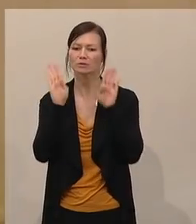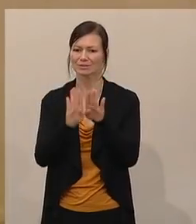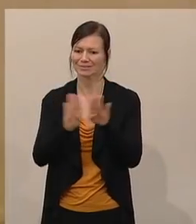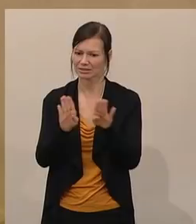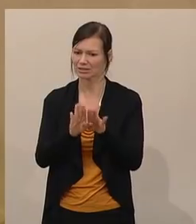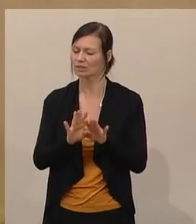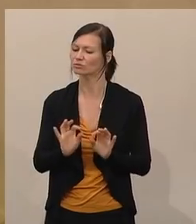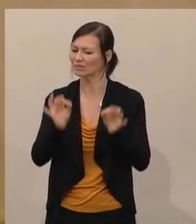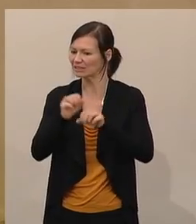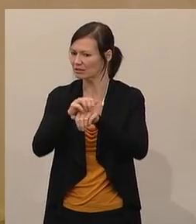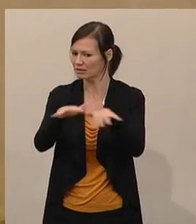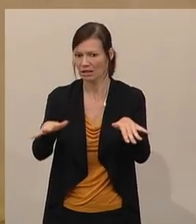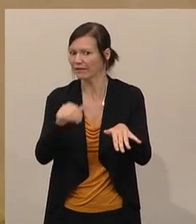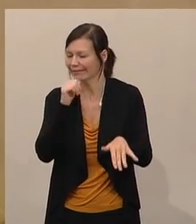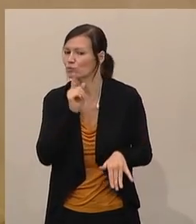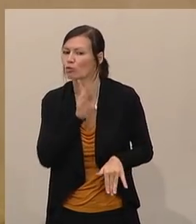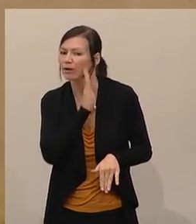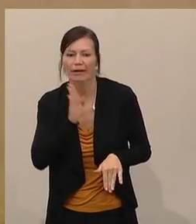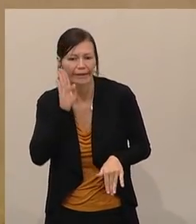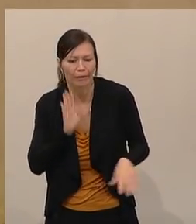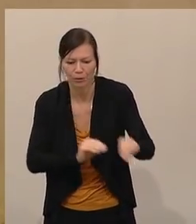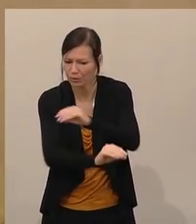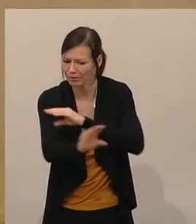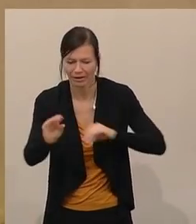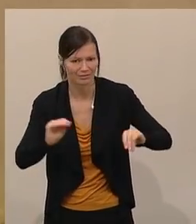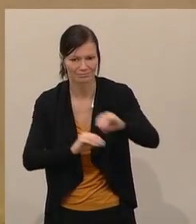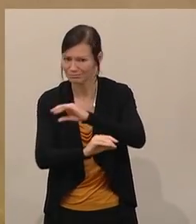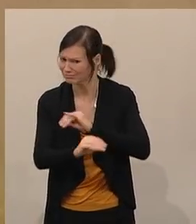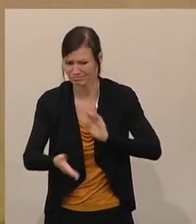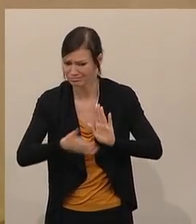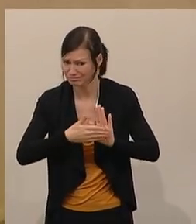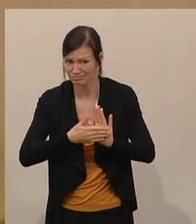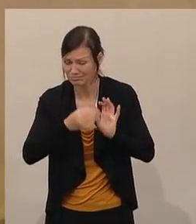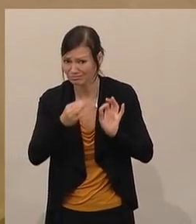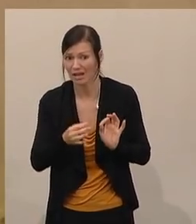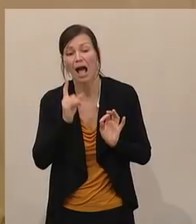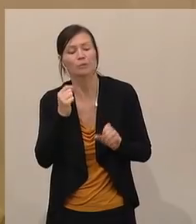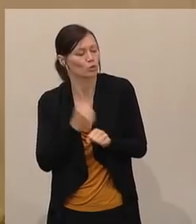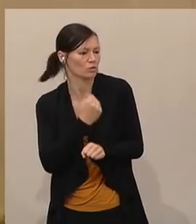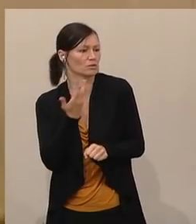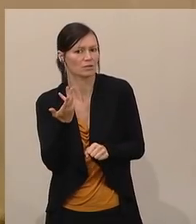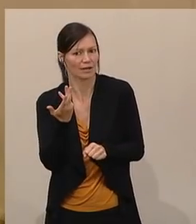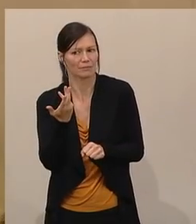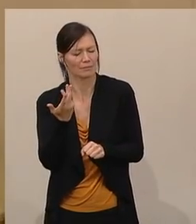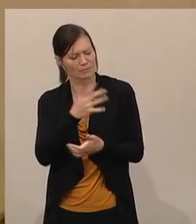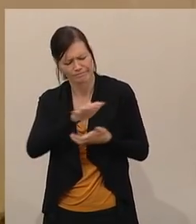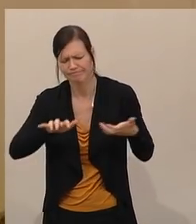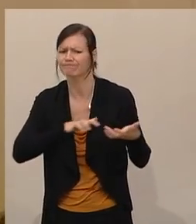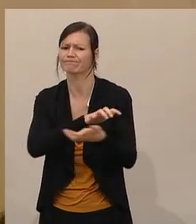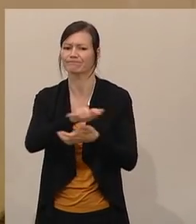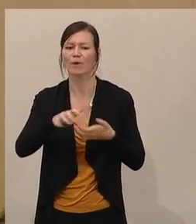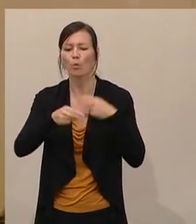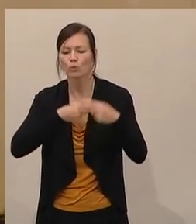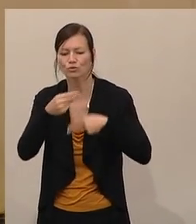wahrscheinlich nicht einmal mehr stichhaltige Gerüchte, die da publiziert wurden. Aber trotz des ganzen Schlamassels, das jetzt durch